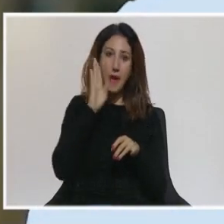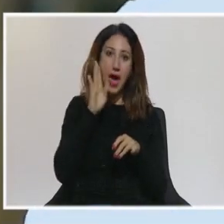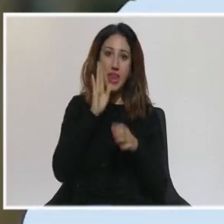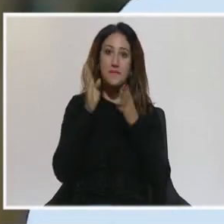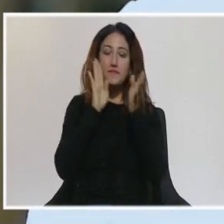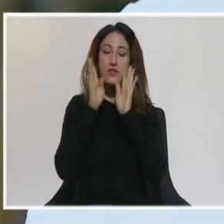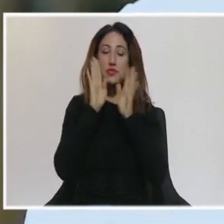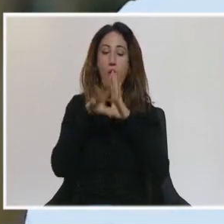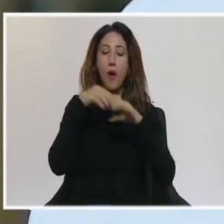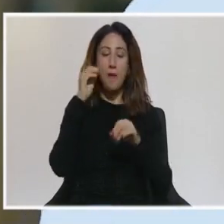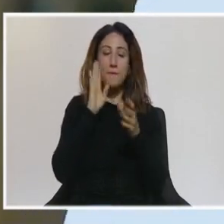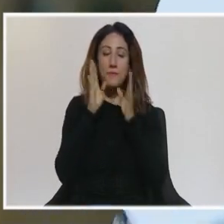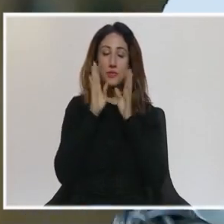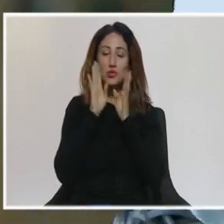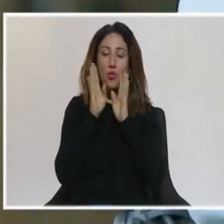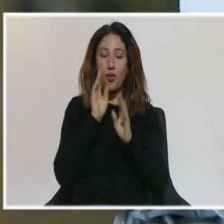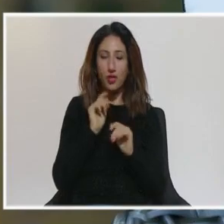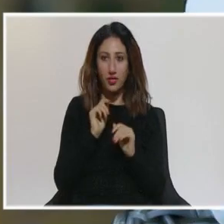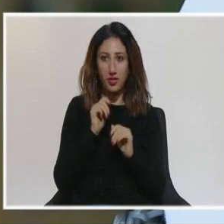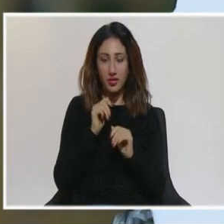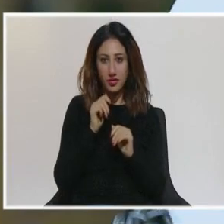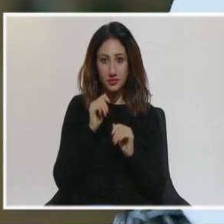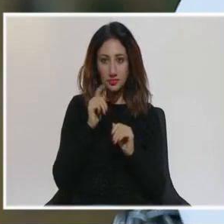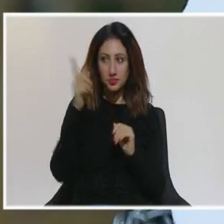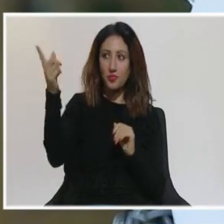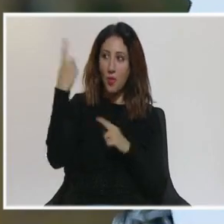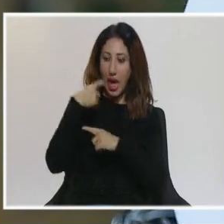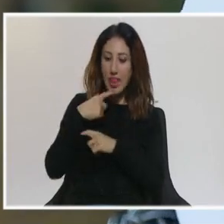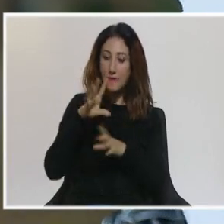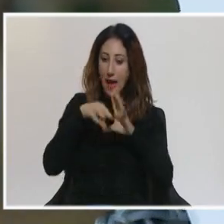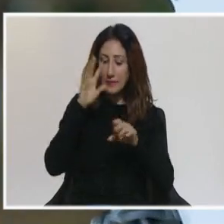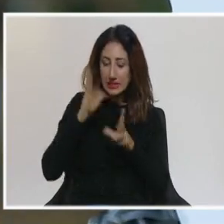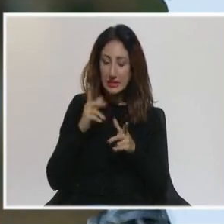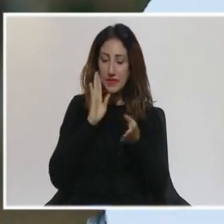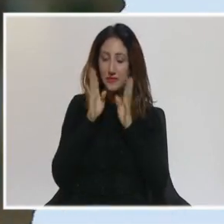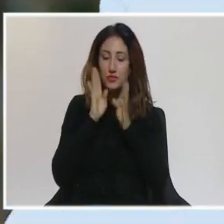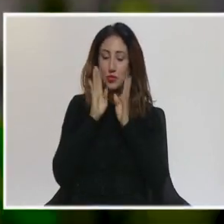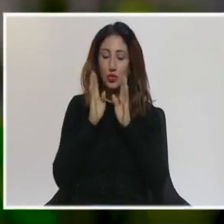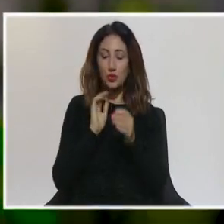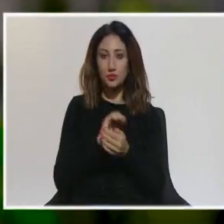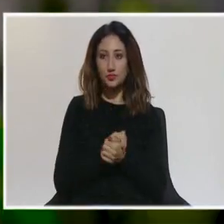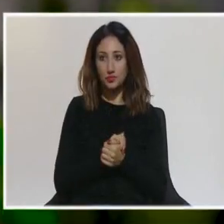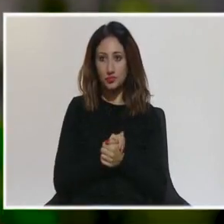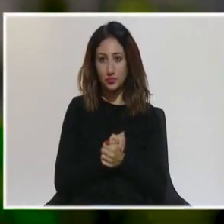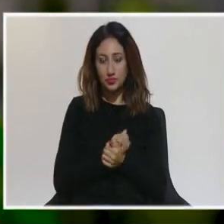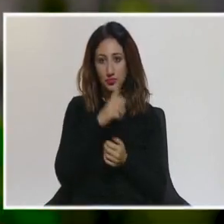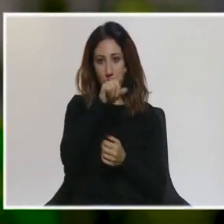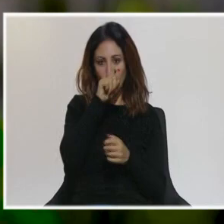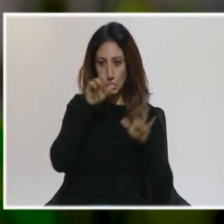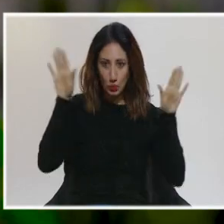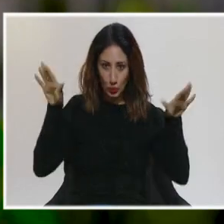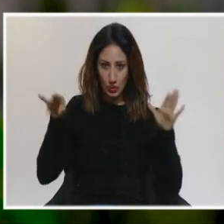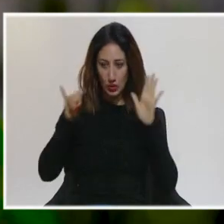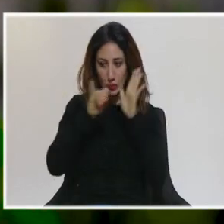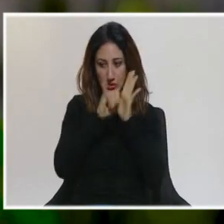بقى؟ هو اول واحد عمل، هو اللي عمل لي اول حساب ليا في انت الفيسبوك. عندك فيسبوك وعندك تويتر وانستجرام مش